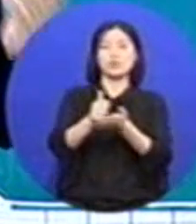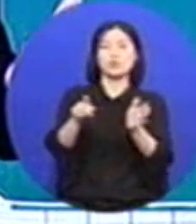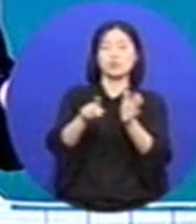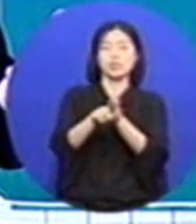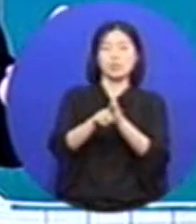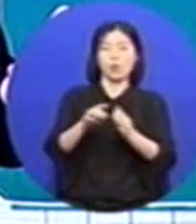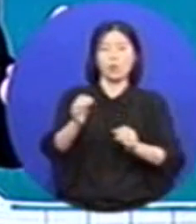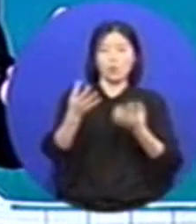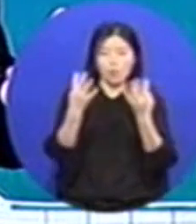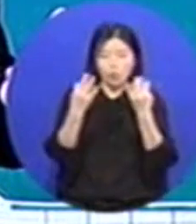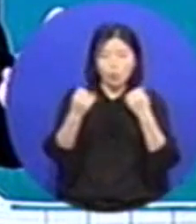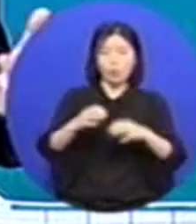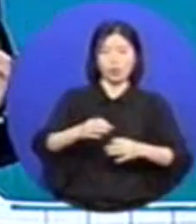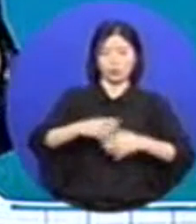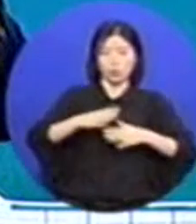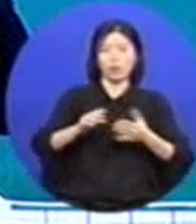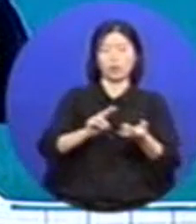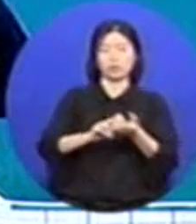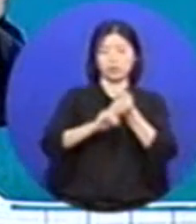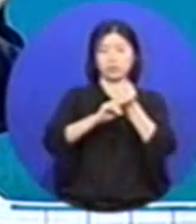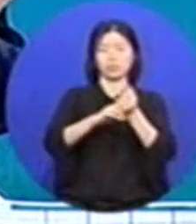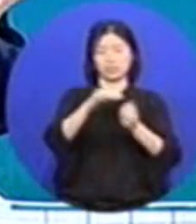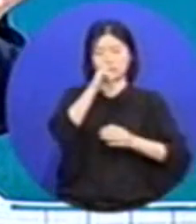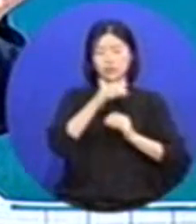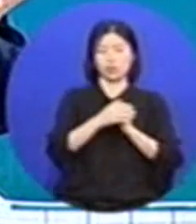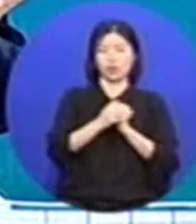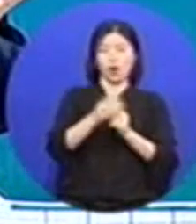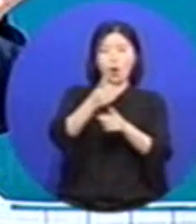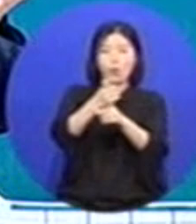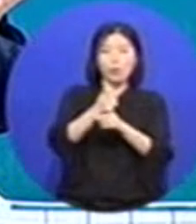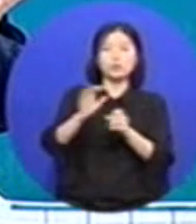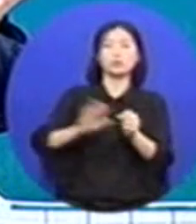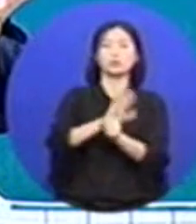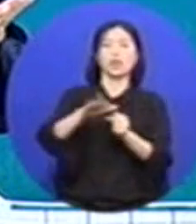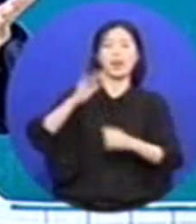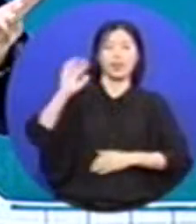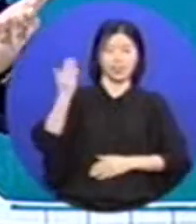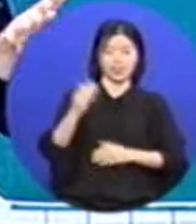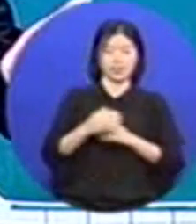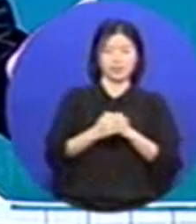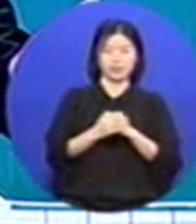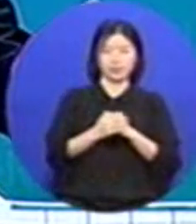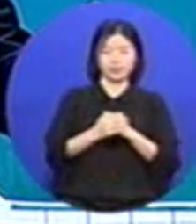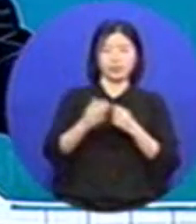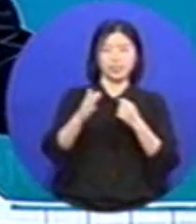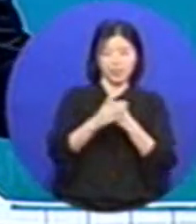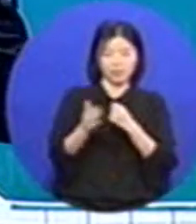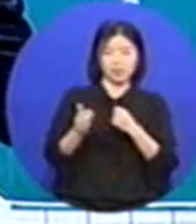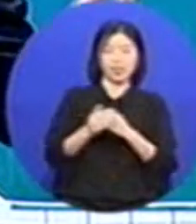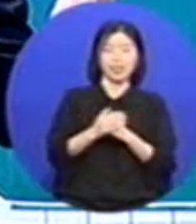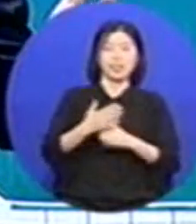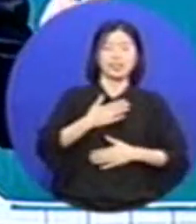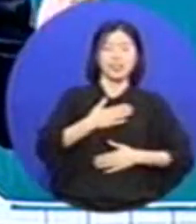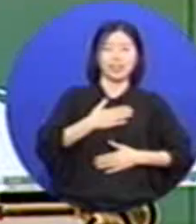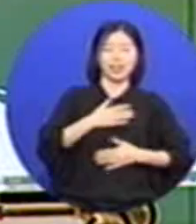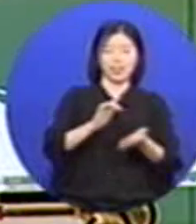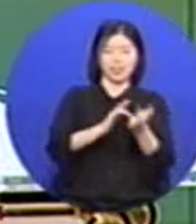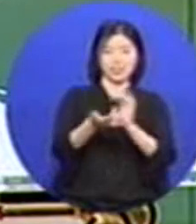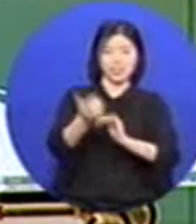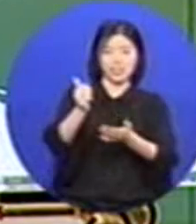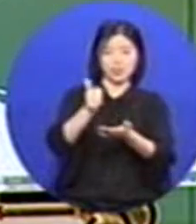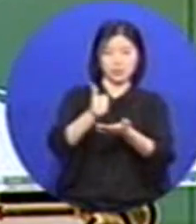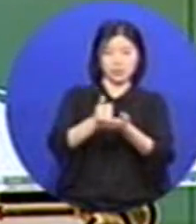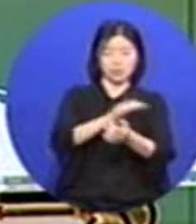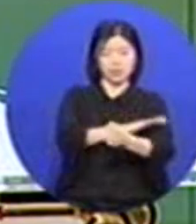놀라운 역사가 일을 하는가 원수도 사랑하게 된다는 겁니다 그러니 내가 예수 잘 믿는 지 아닌